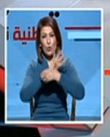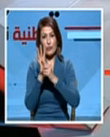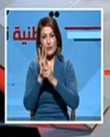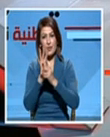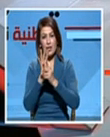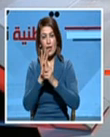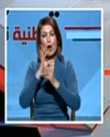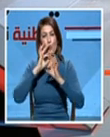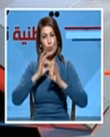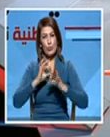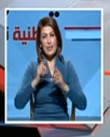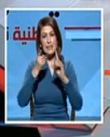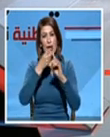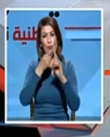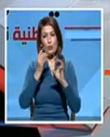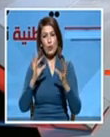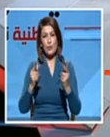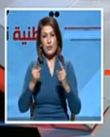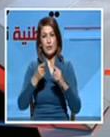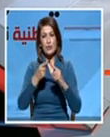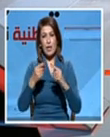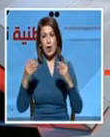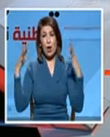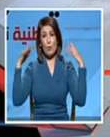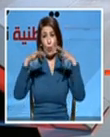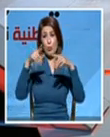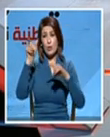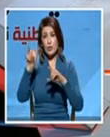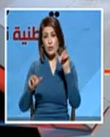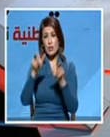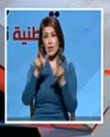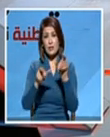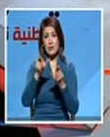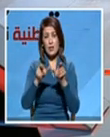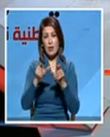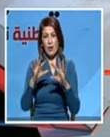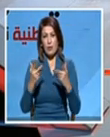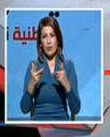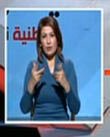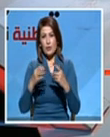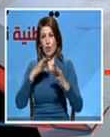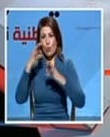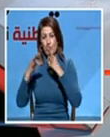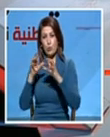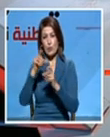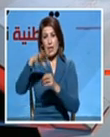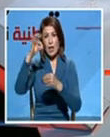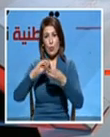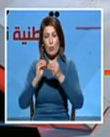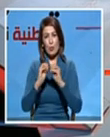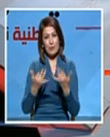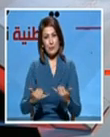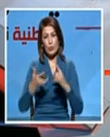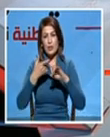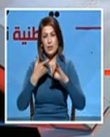لناش أزمة متاع أنه يهجموا علينا مرضى اللي ما نجموش نقوموا بها،